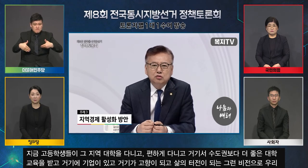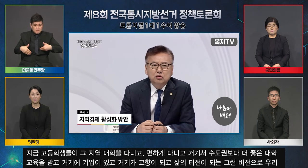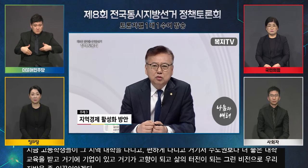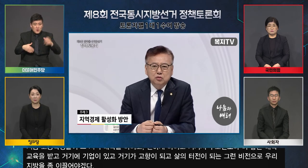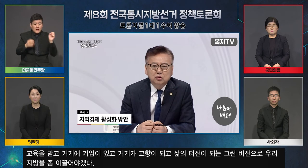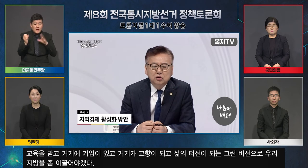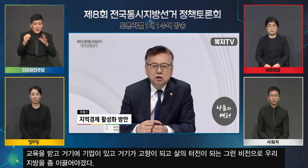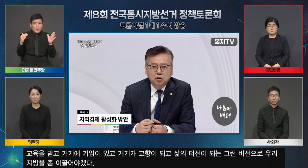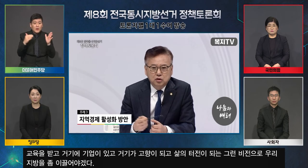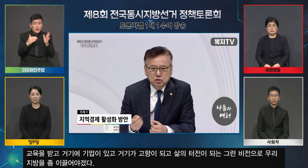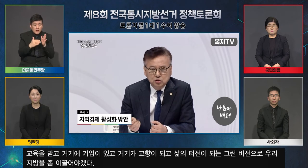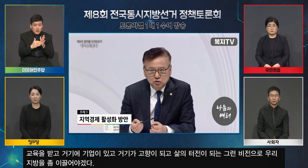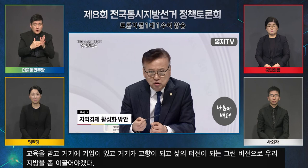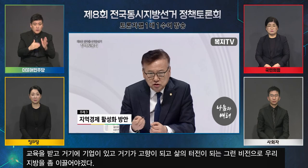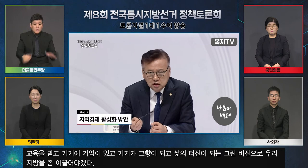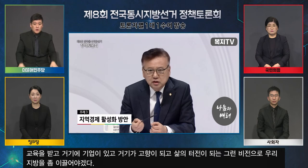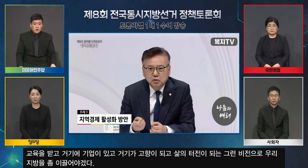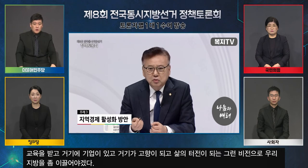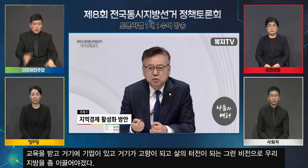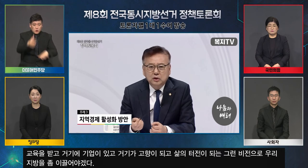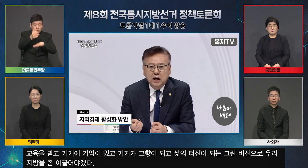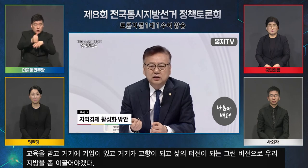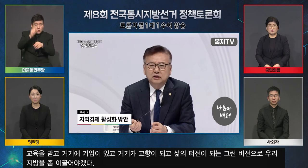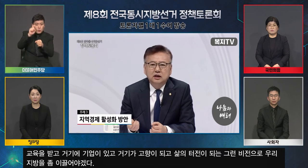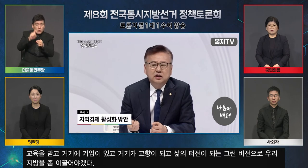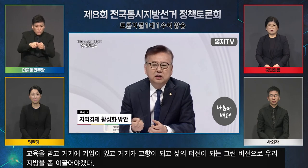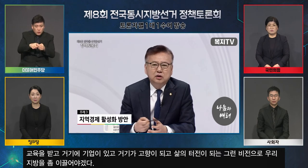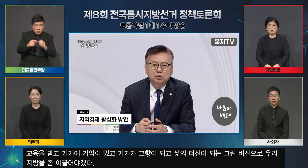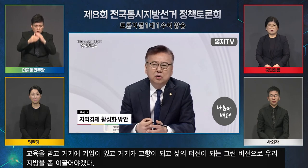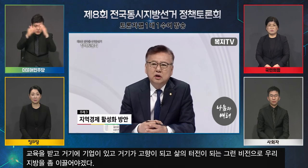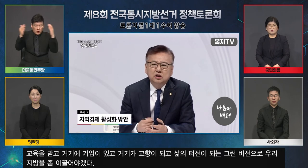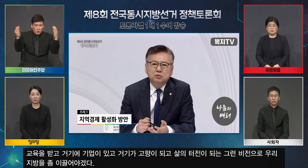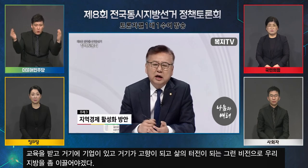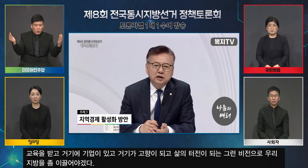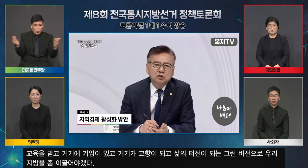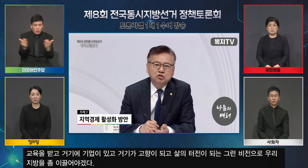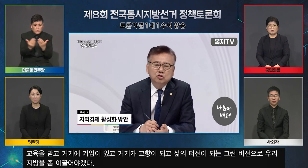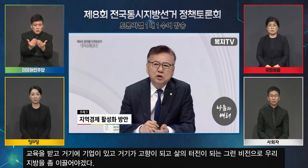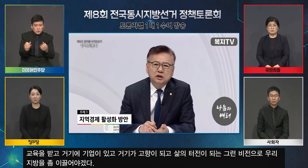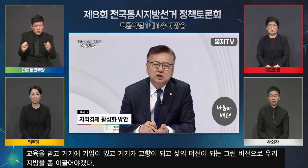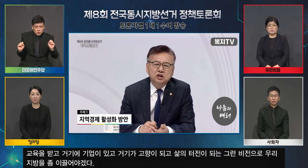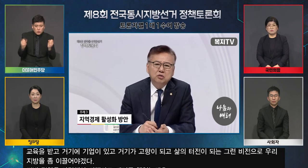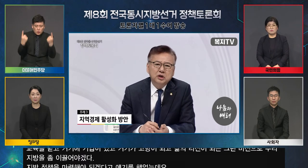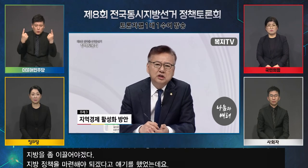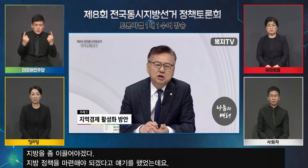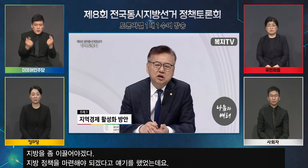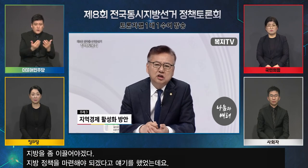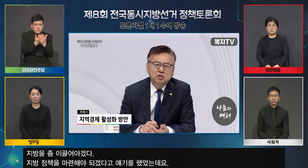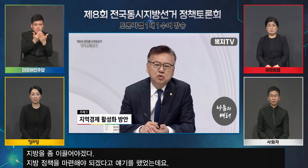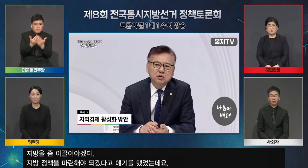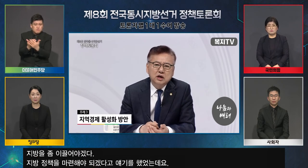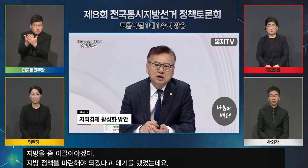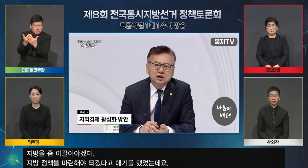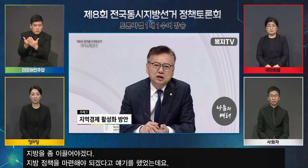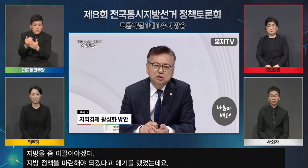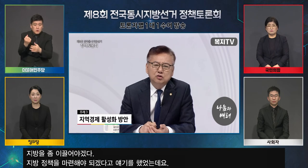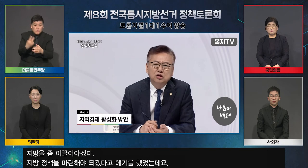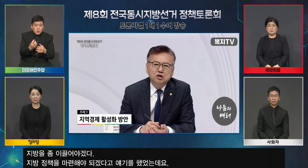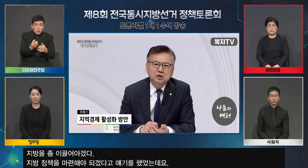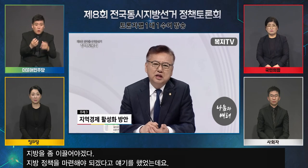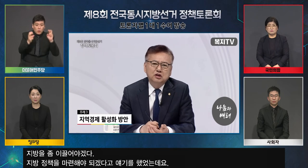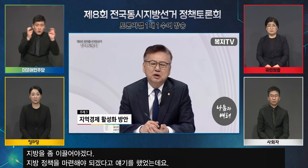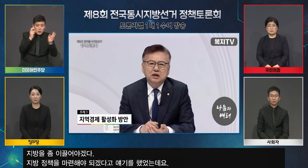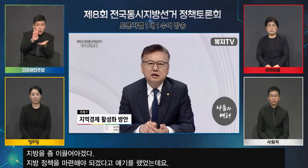했었는데요. 궁극적으로는 전체적으로 다 진행이 돼야 되고 지금 가장 중요한 기업의 기업 본사가